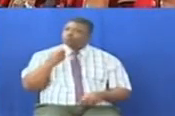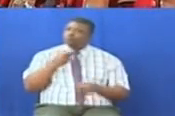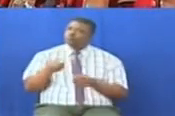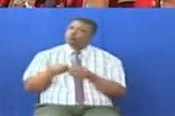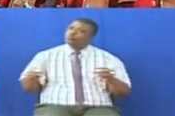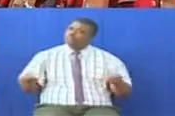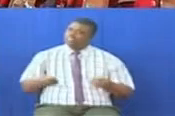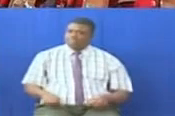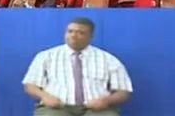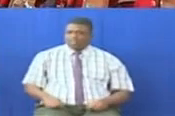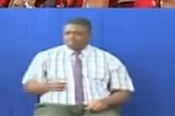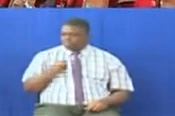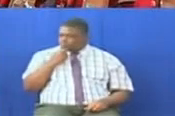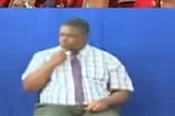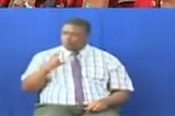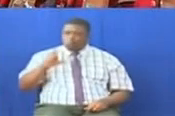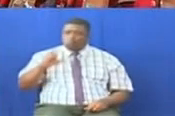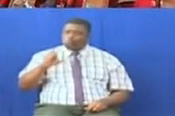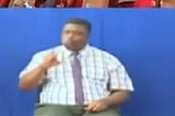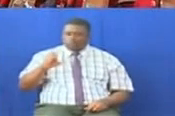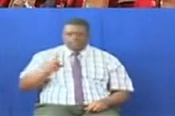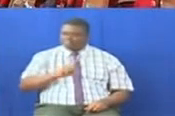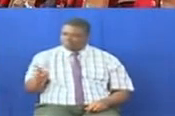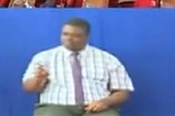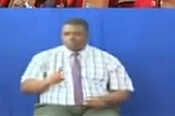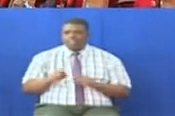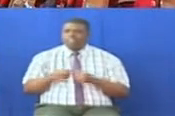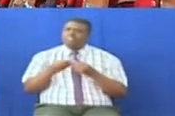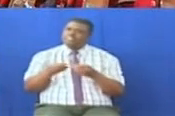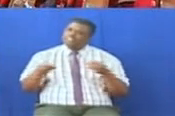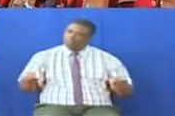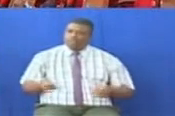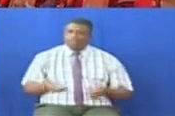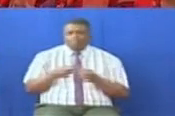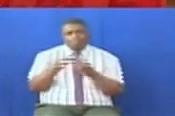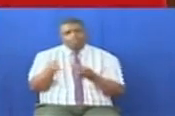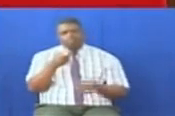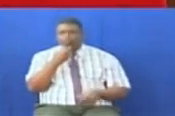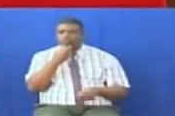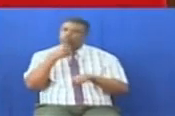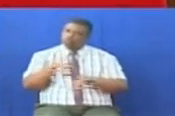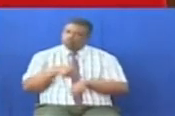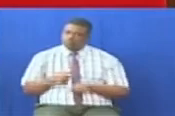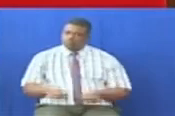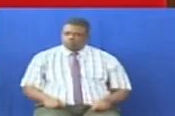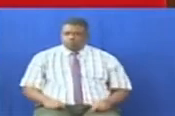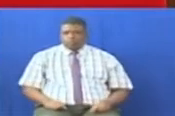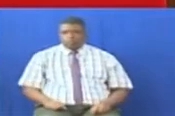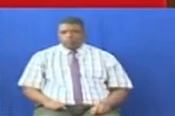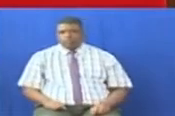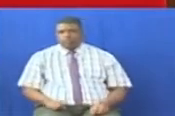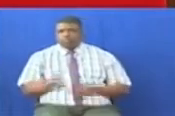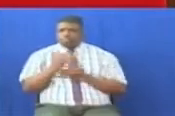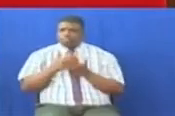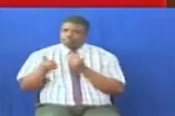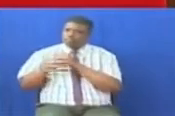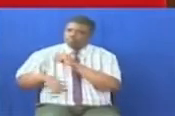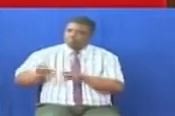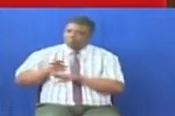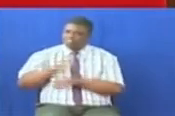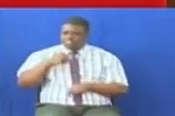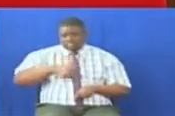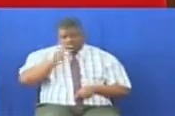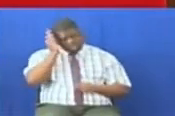kubwa sana, lakini ni muhimu sana wenye viti wa serikali za mitaa pia wakapewa posho yao kwa wakati. Kwa sababu utakuta baadhi ya wenye viti wa serikali za